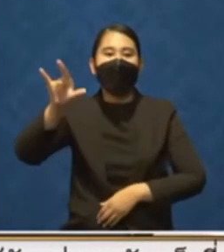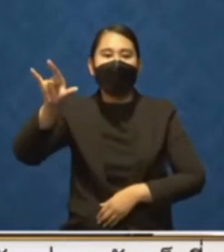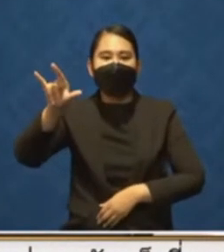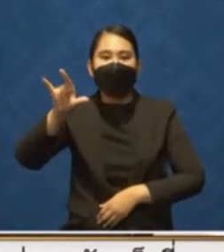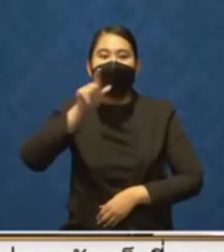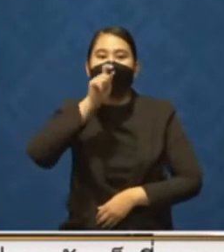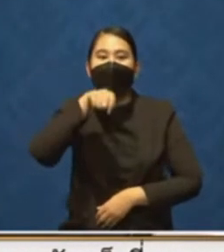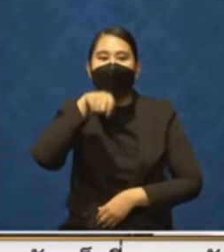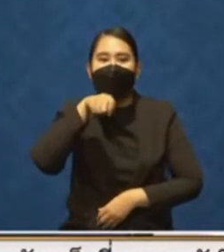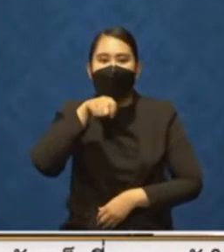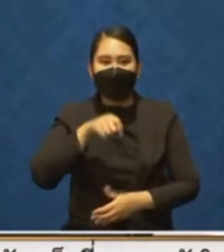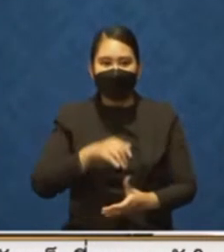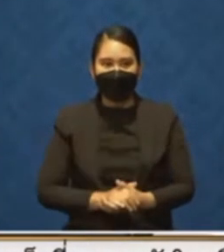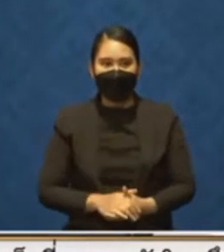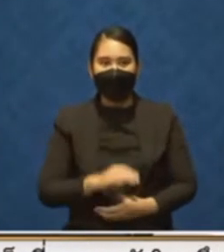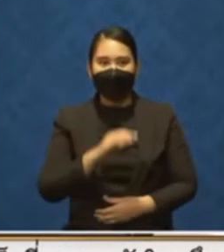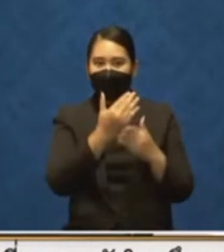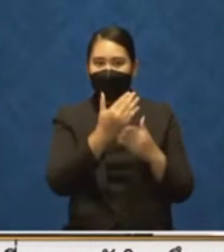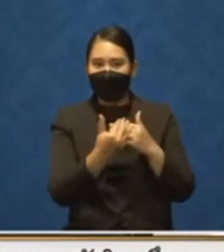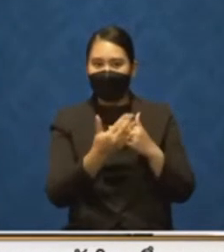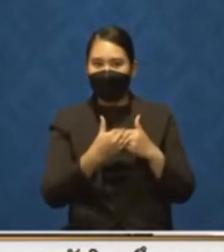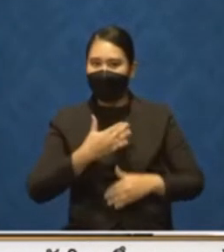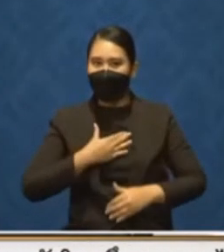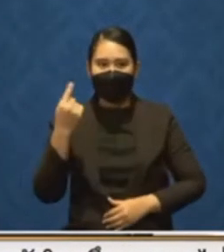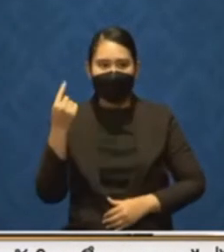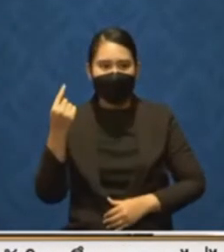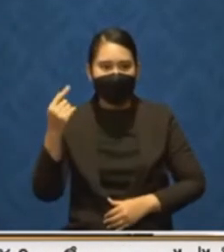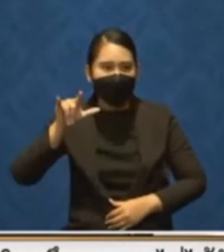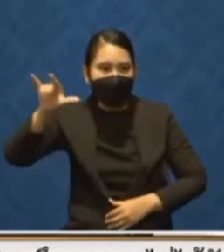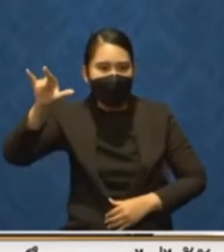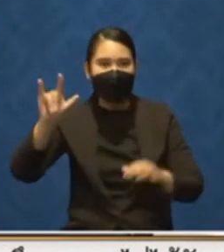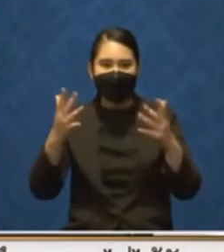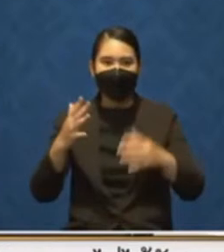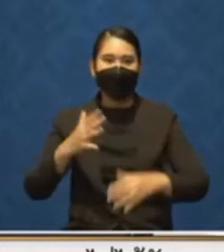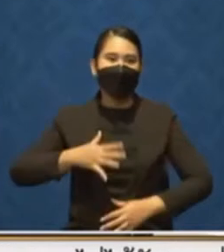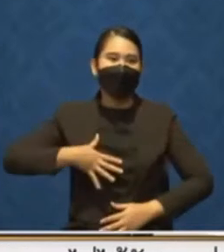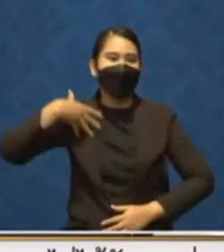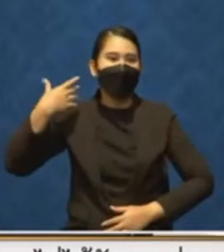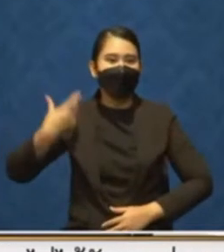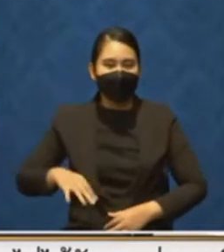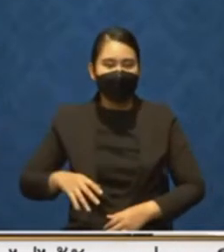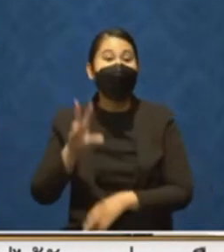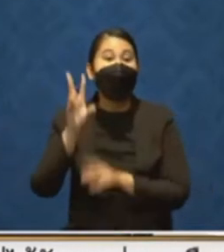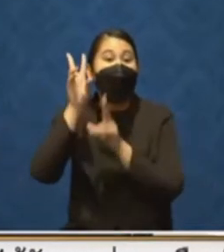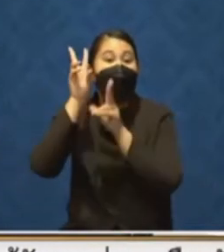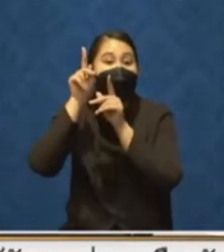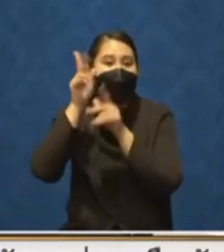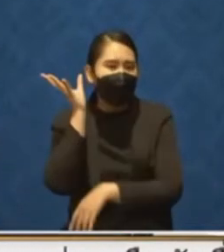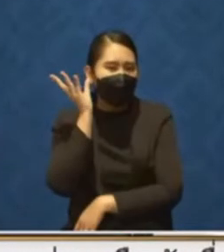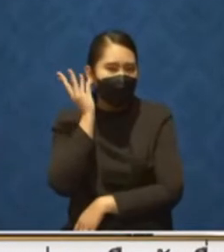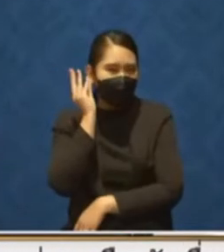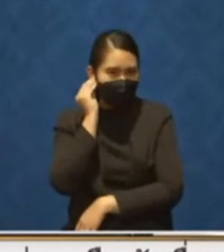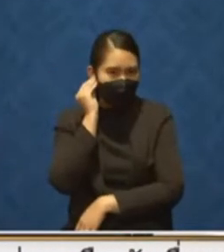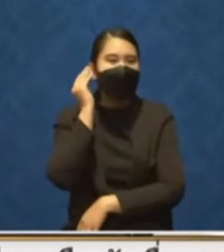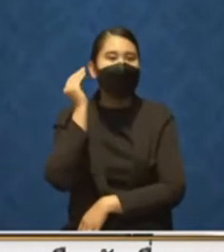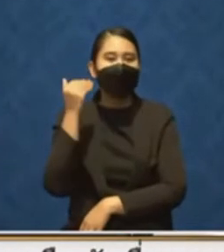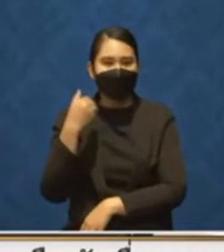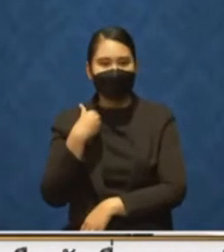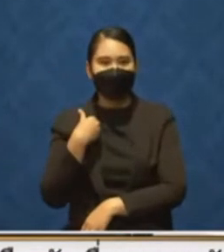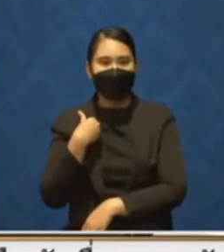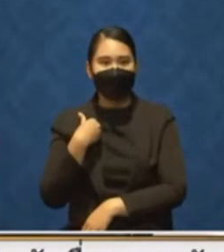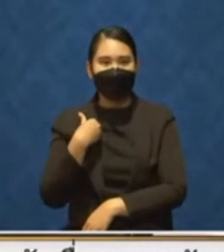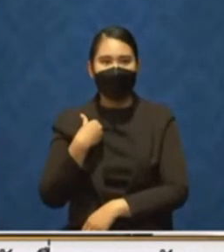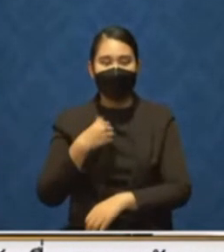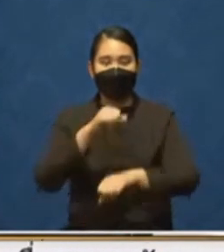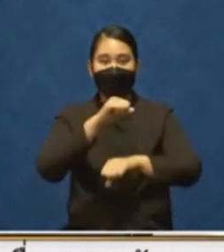จะไปแล้วไปชวนกีฬายุและมีเคืองแล้วก็ได้ข่าวมาอีกนะตำลังหาผู้ก่อสร้างที่ตั้ง